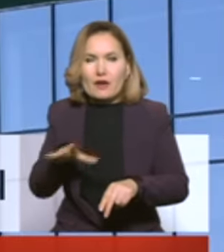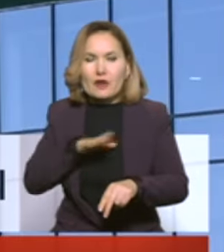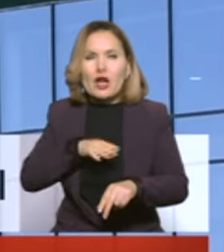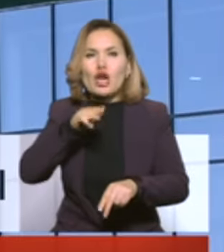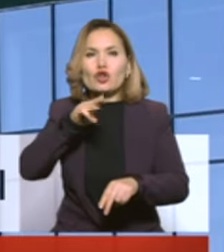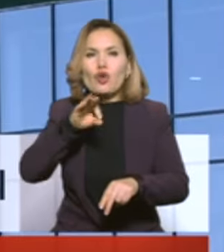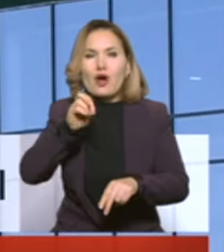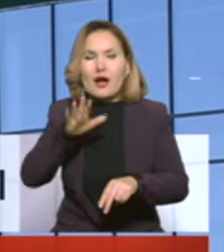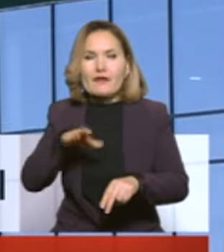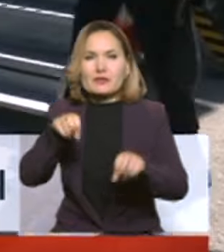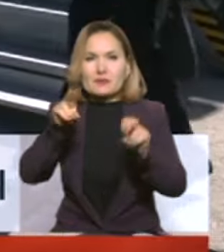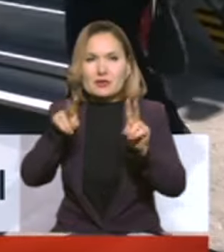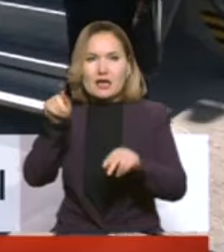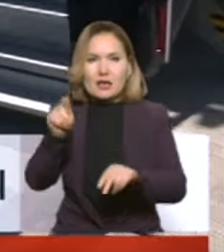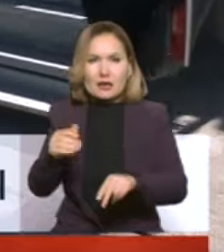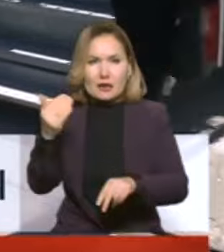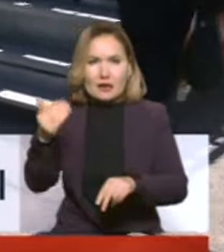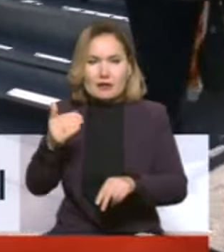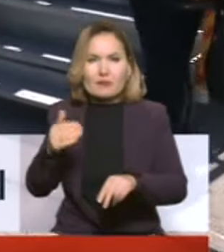Тоқаев арнайы келді.